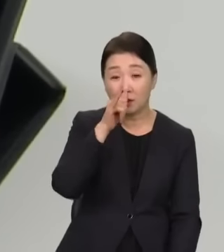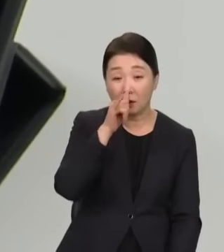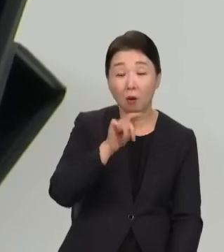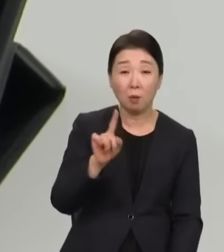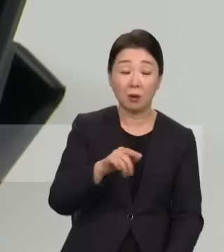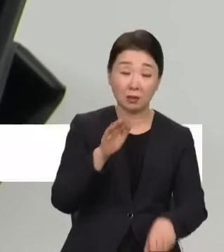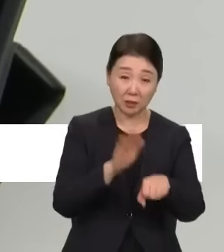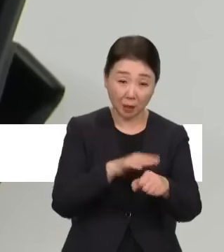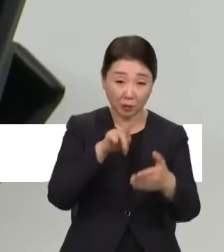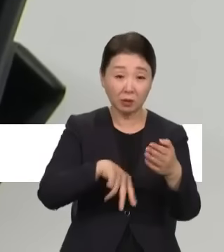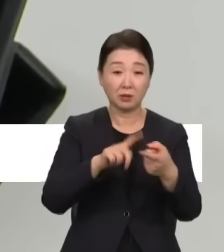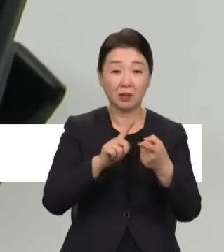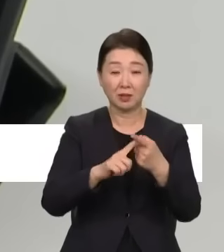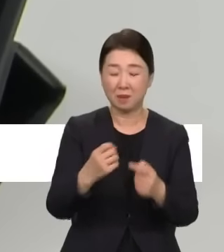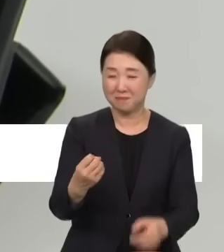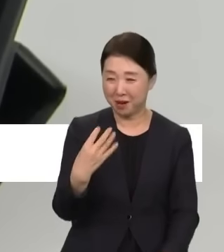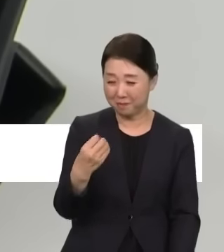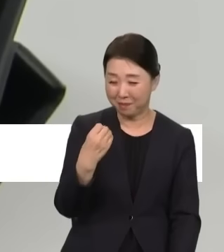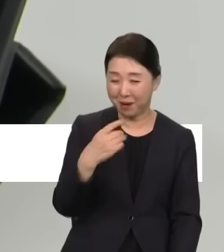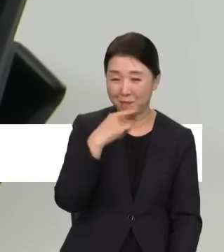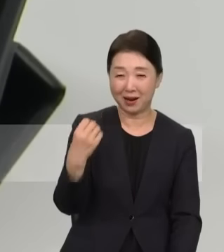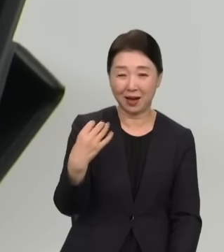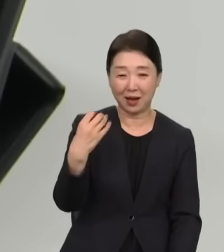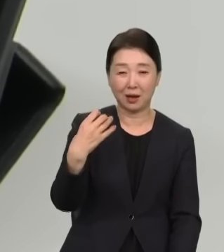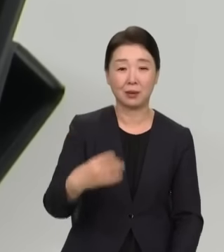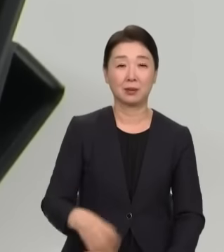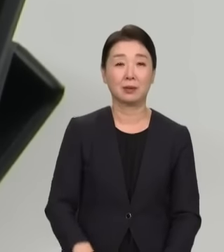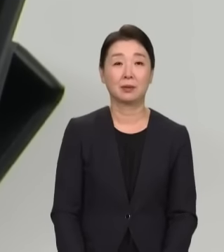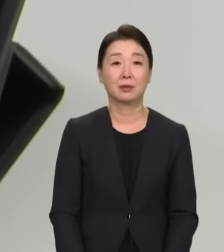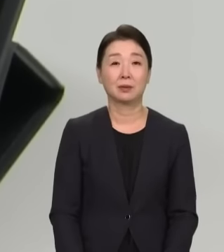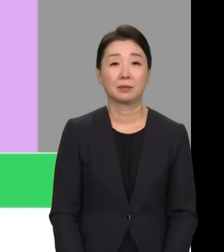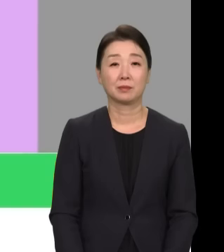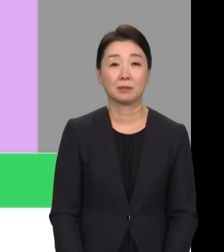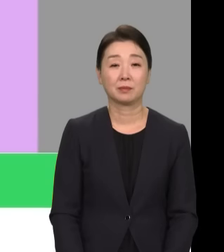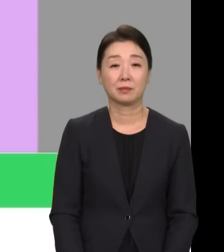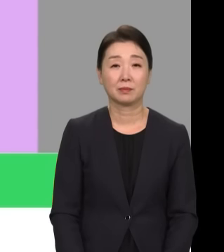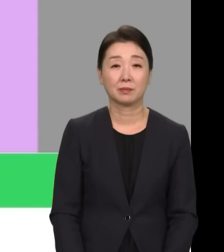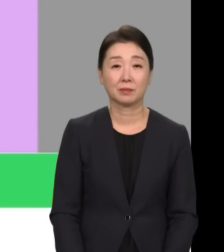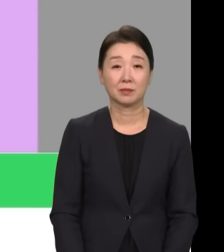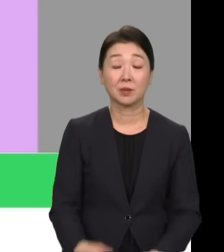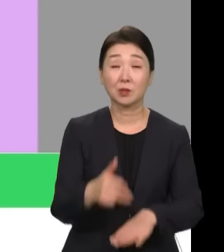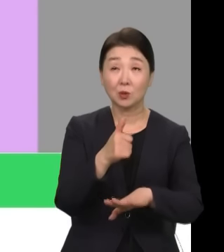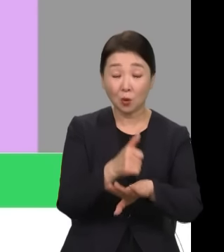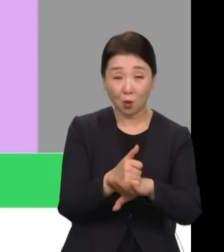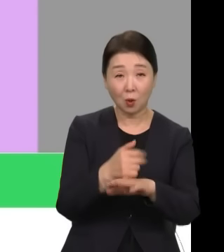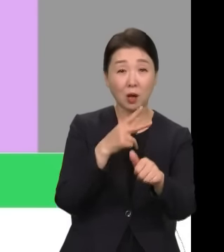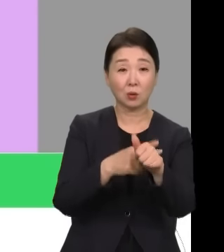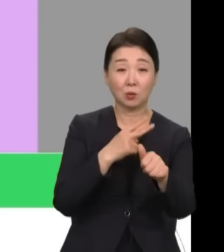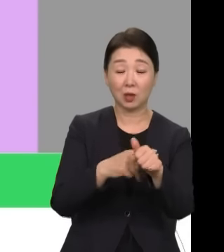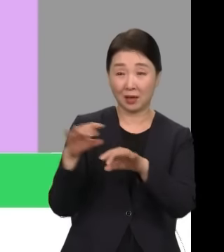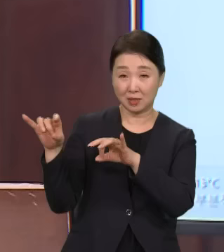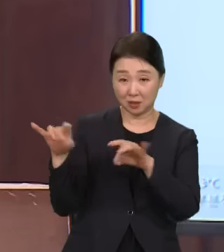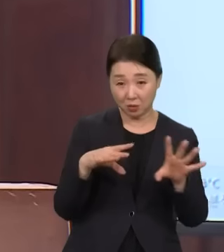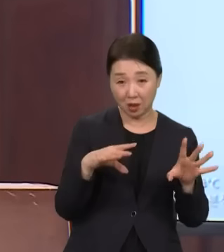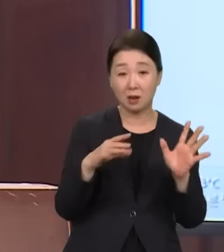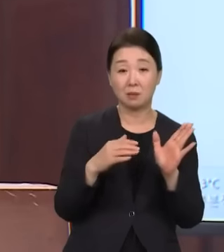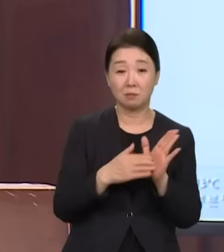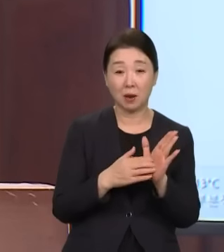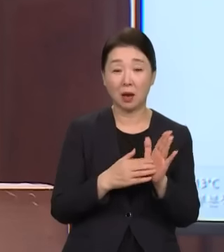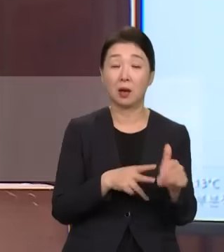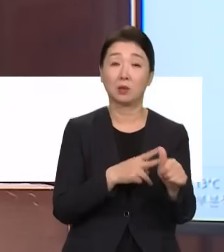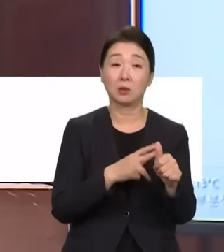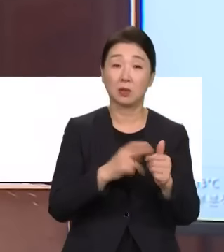잘못 읽은 부분이 알림음과 함께 빨간색으로 표시됩니다. 이 같은 결과는 교사에게 바로 전달됩니다.